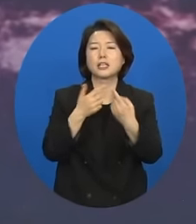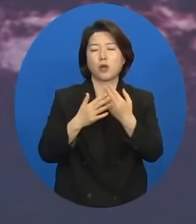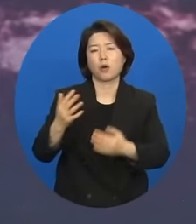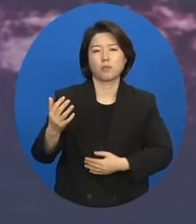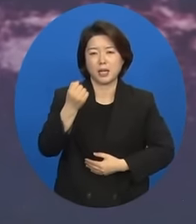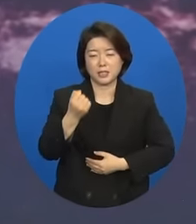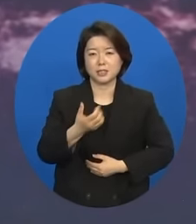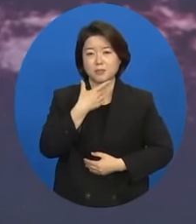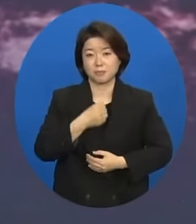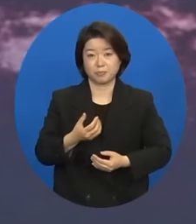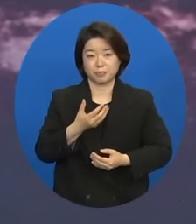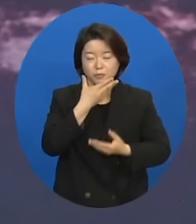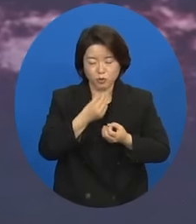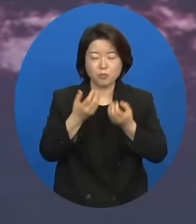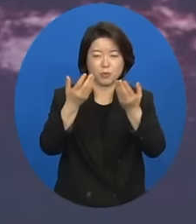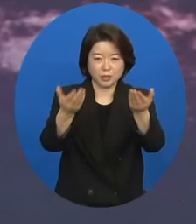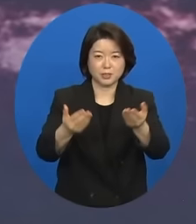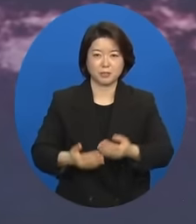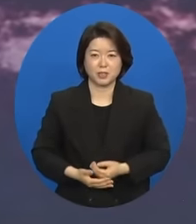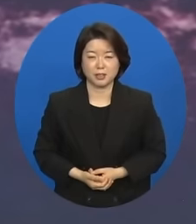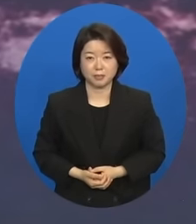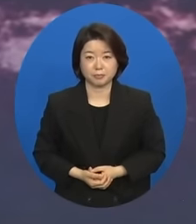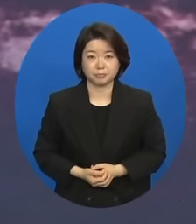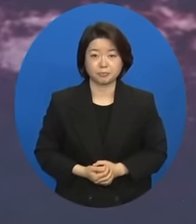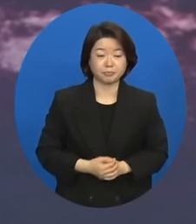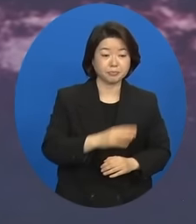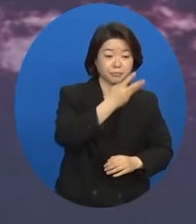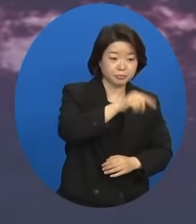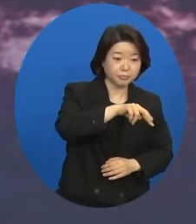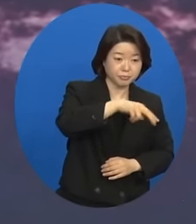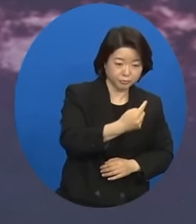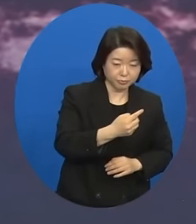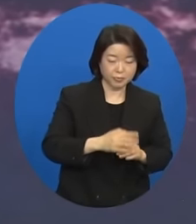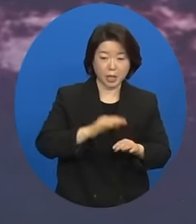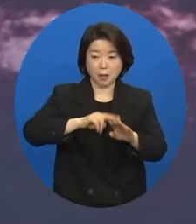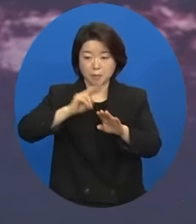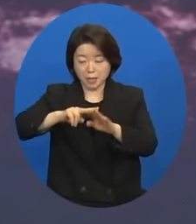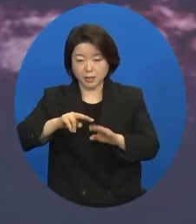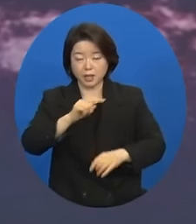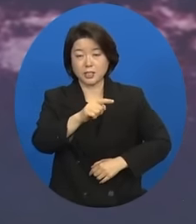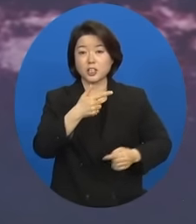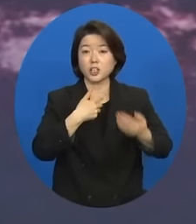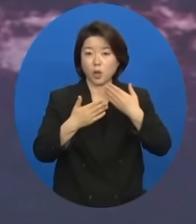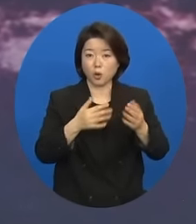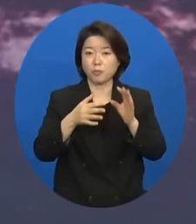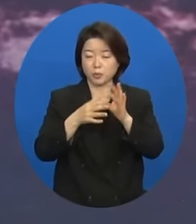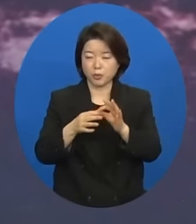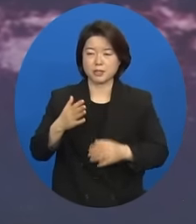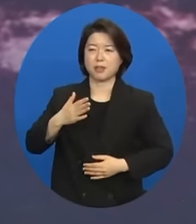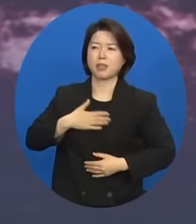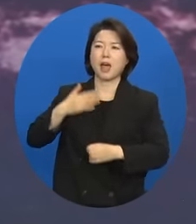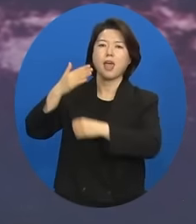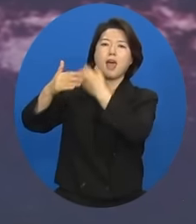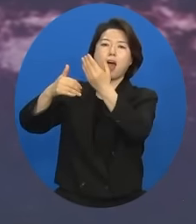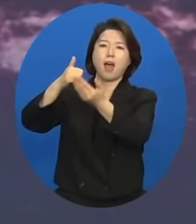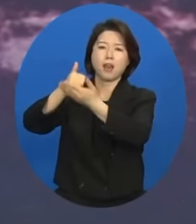루에서 베를 경험할 때 뭐가 나오는 거냐면 나의 하나님이십니다 이렇게 나오는 거예요 그까